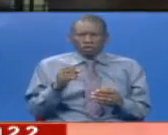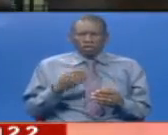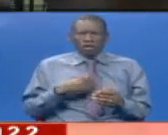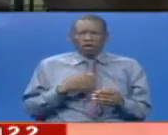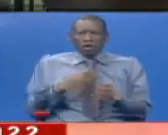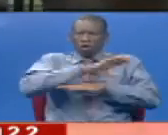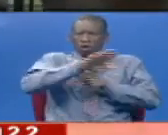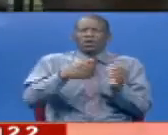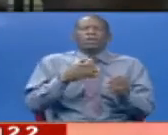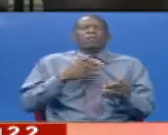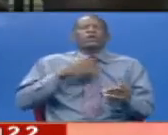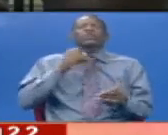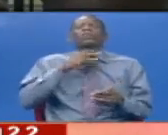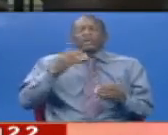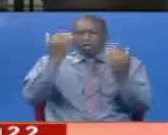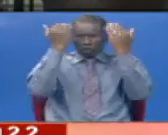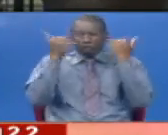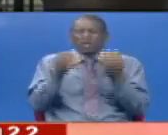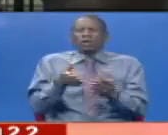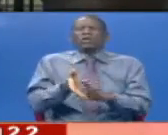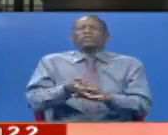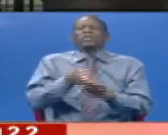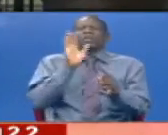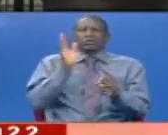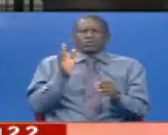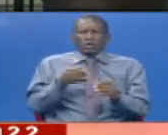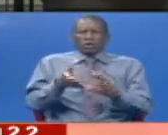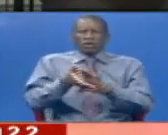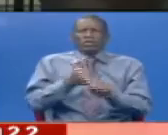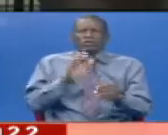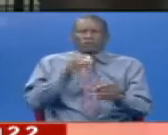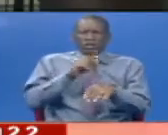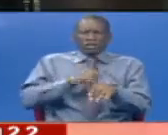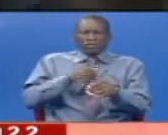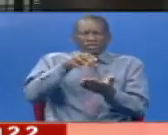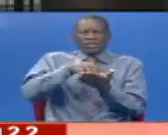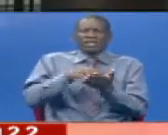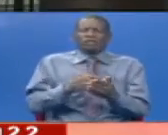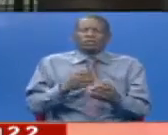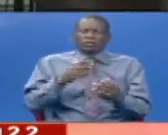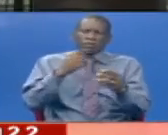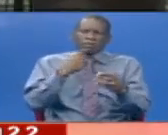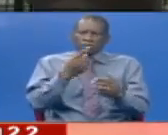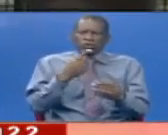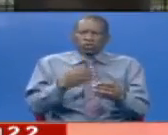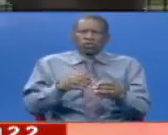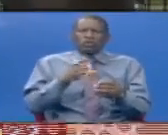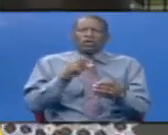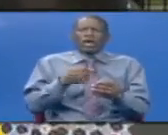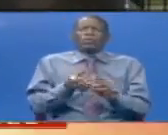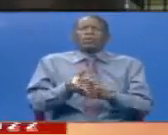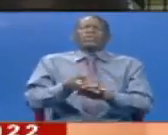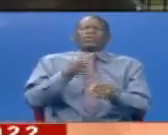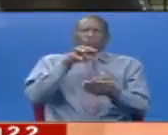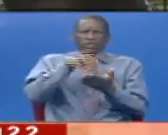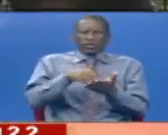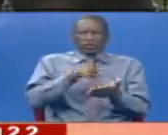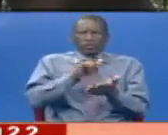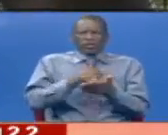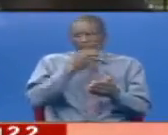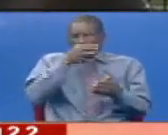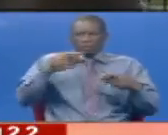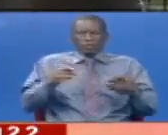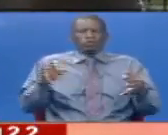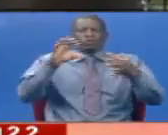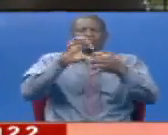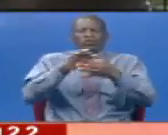yale malalamishi yangu kotini wakati hiyo kesi itatanjwa, ndio watu wa Nyeri tuweze kuungana pamoja